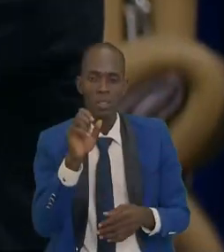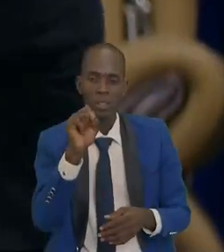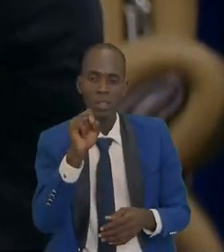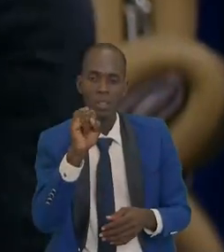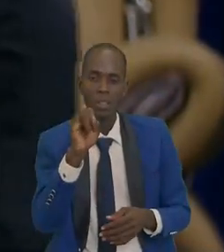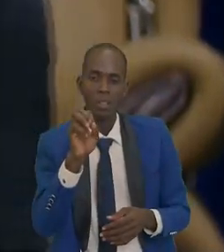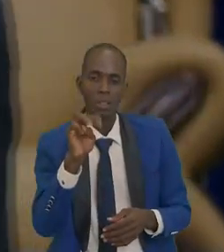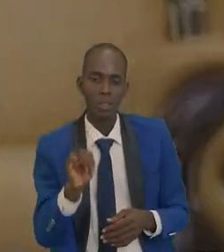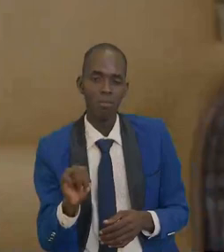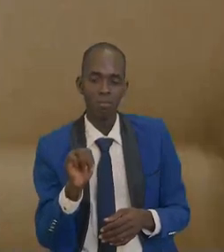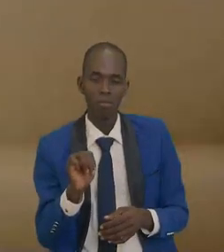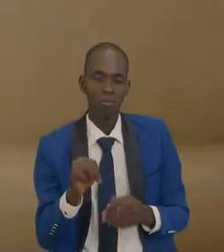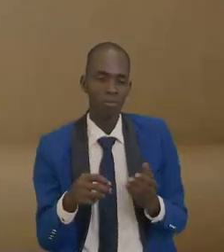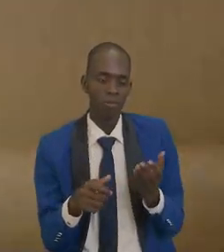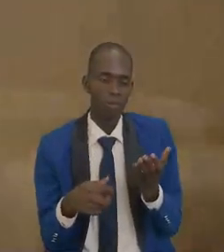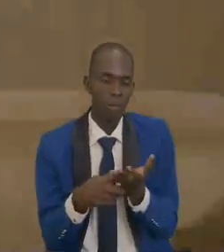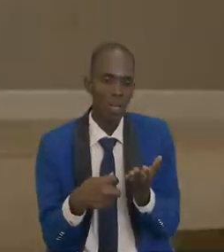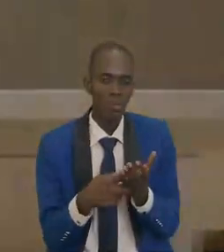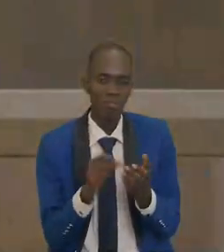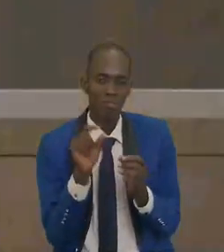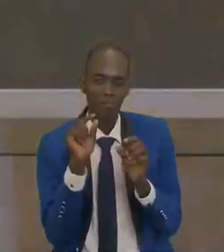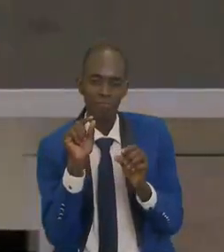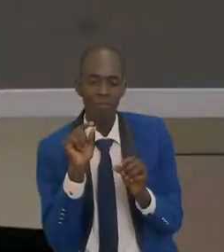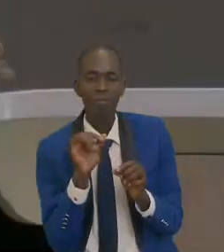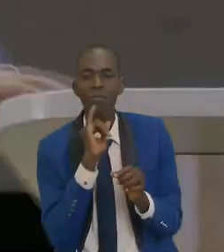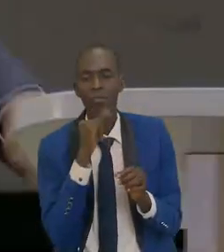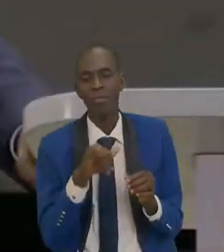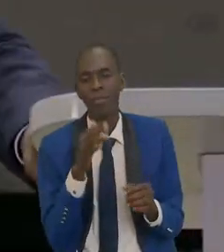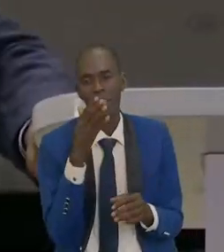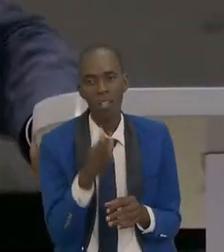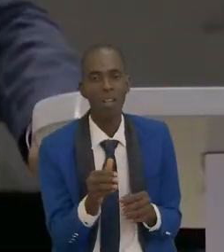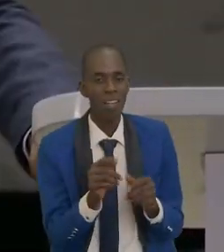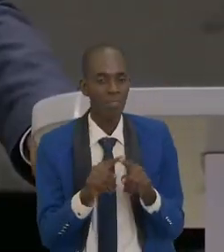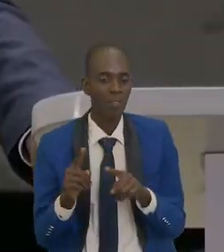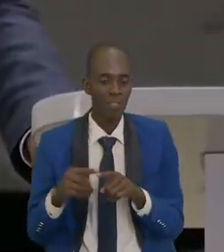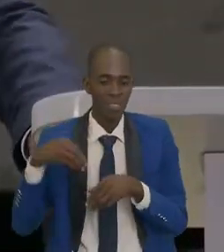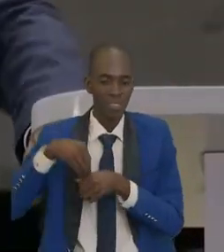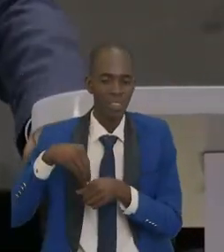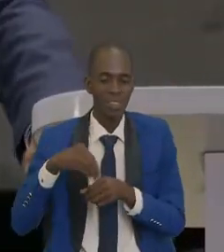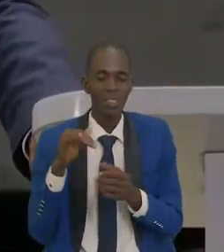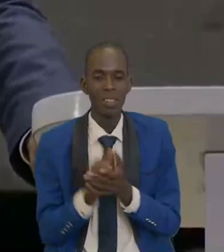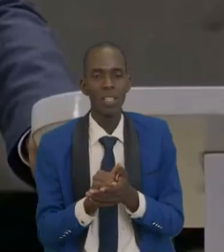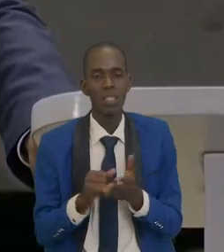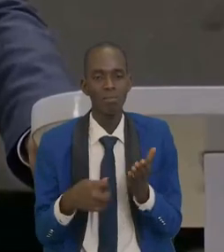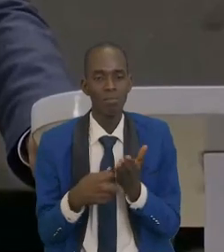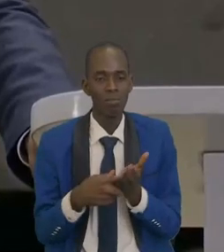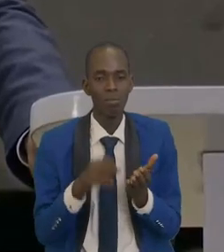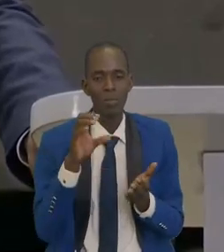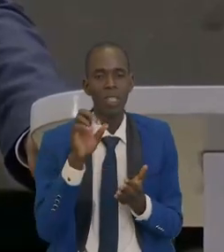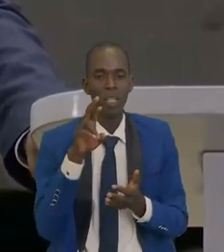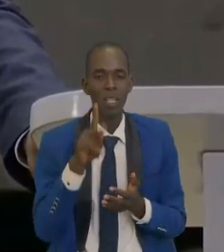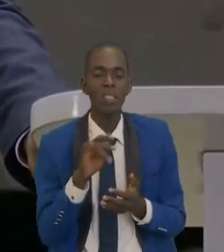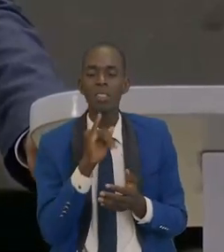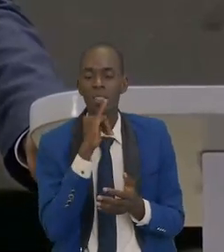dedans. Toutes les choses sont emmagasinées dedans. Mais il faut